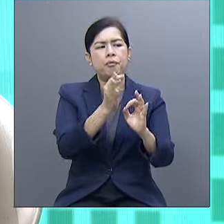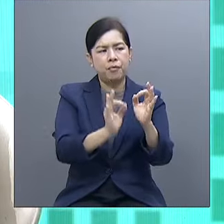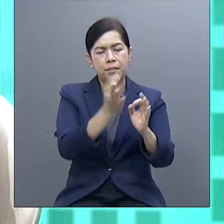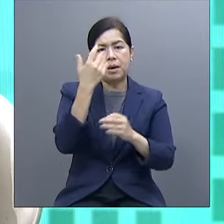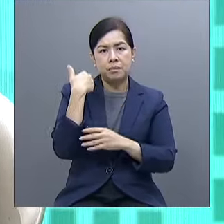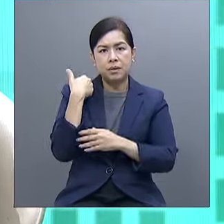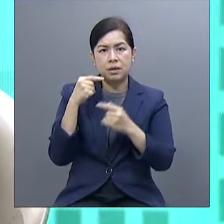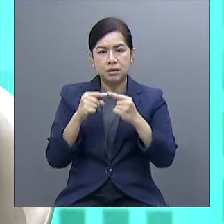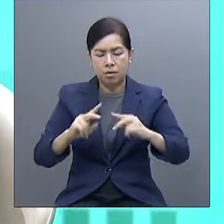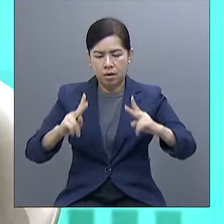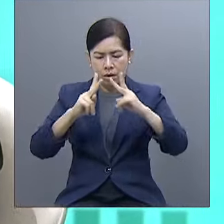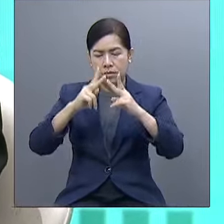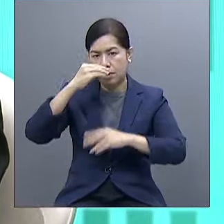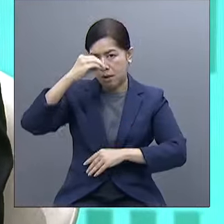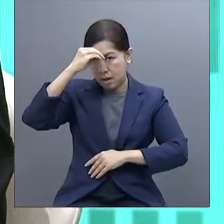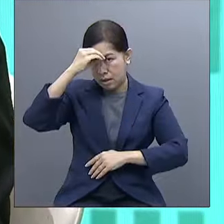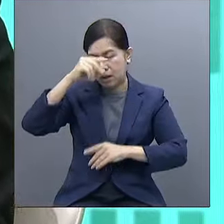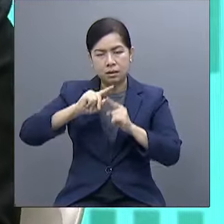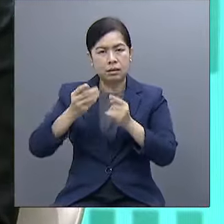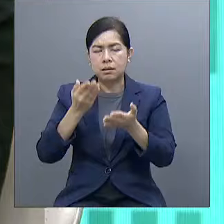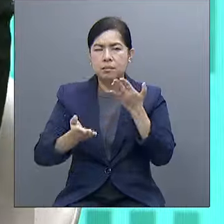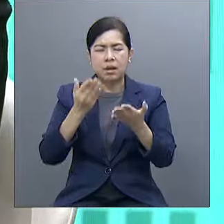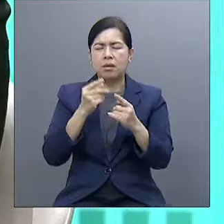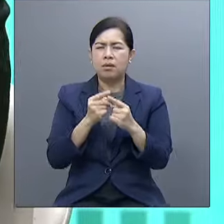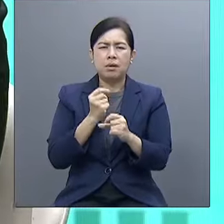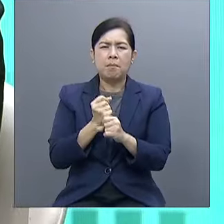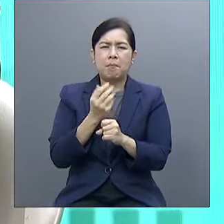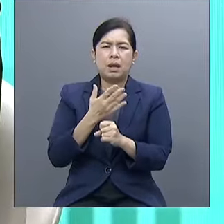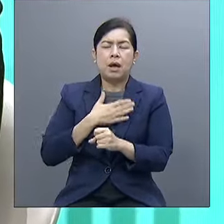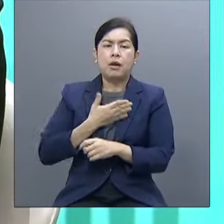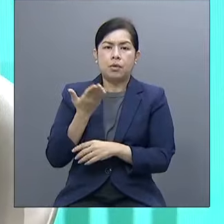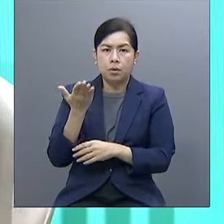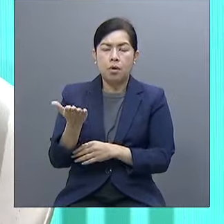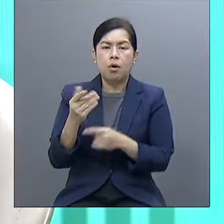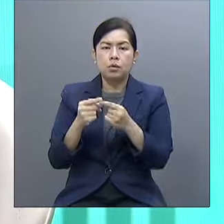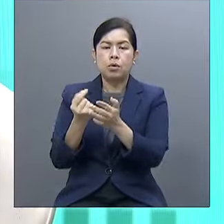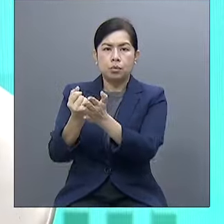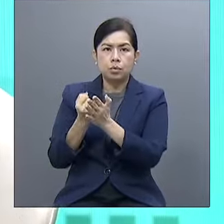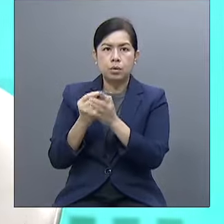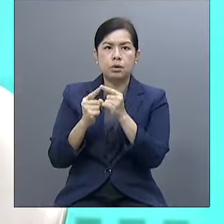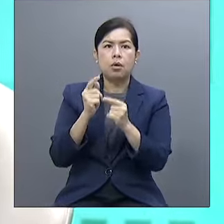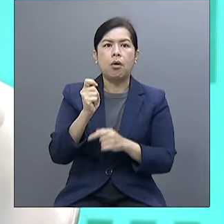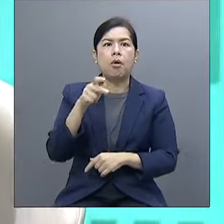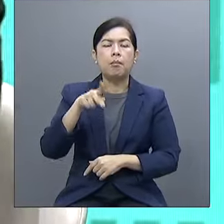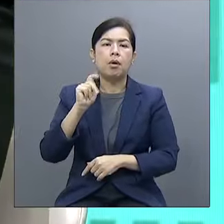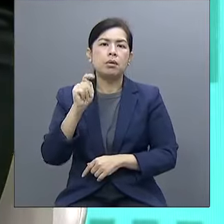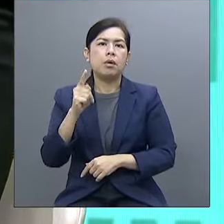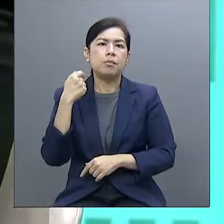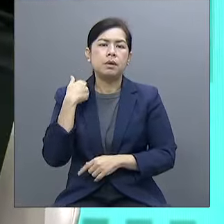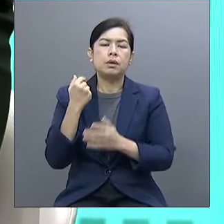ทรวงศึกษาธิการคุณครูสามารถทำได้ก็ทำไม่ได้ก็ต้องอาศัยของท้องถิ่นนะครับที่ในการที่จะไปซ้อมเรื่องการ